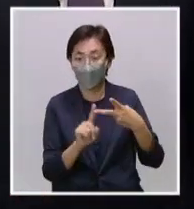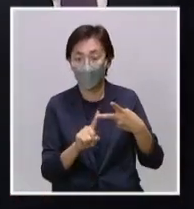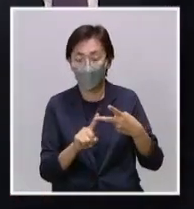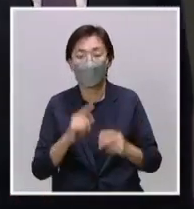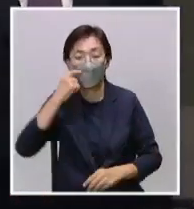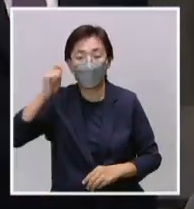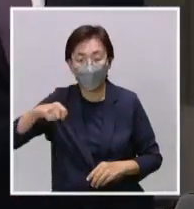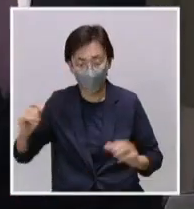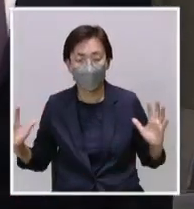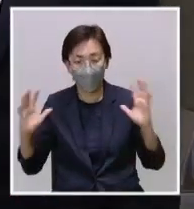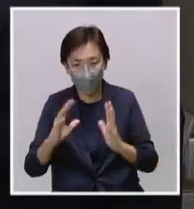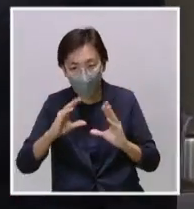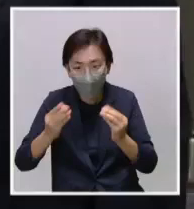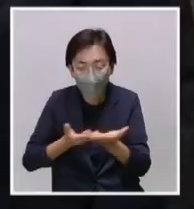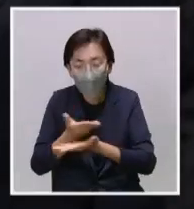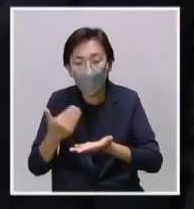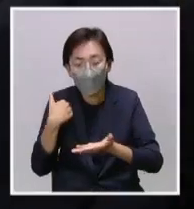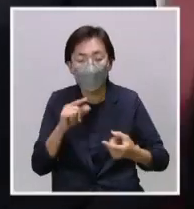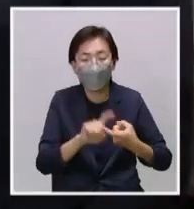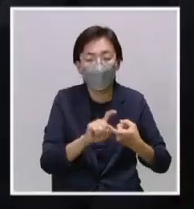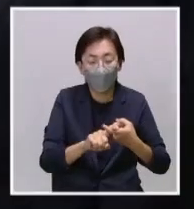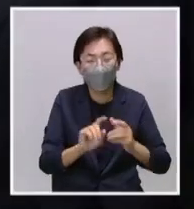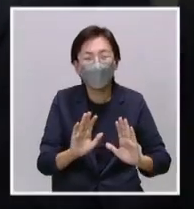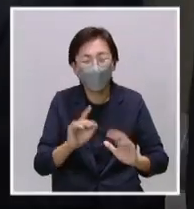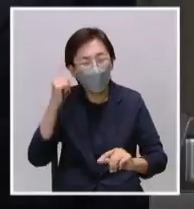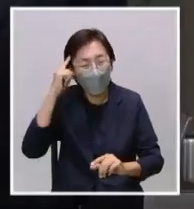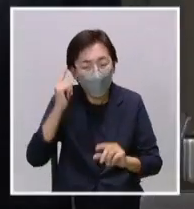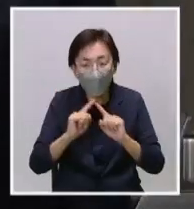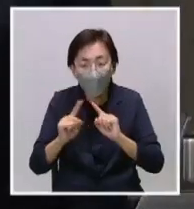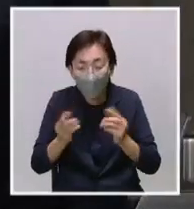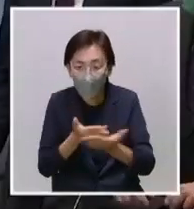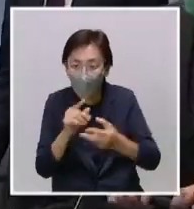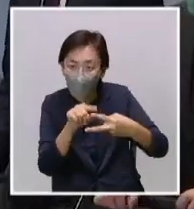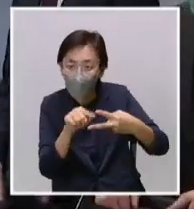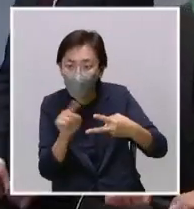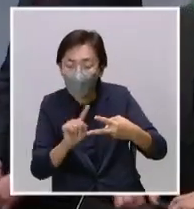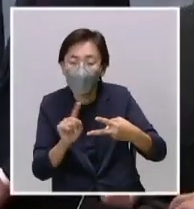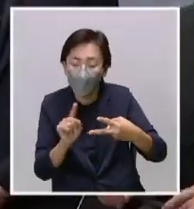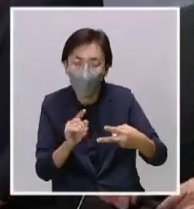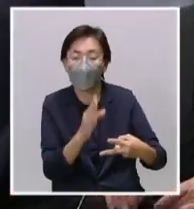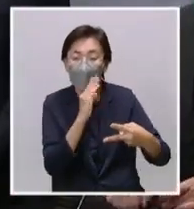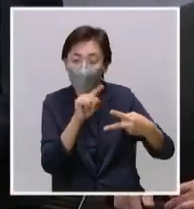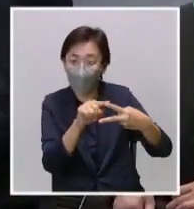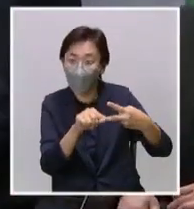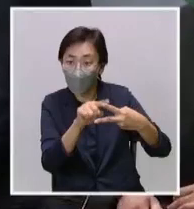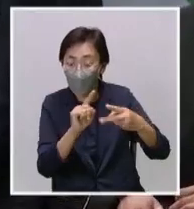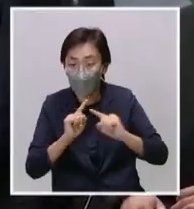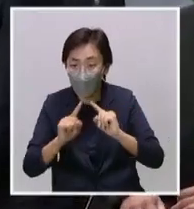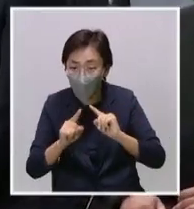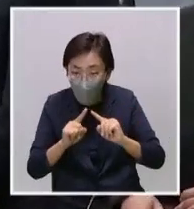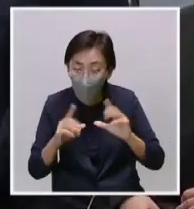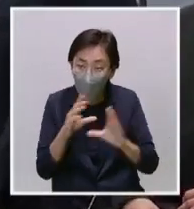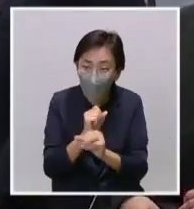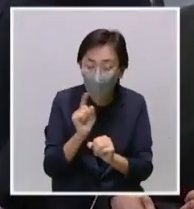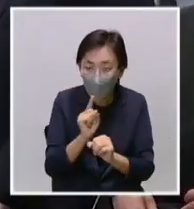มีอยู่เครนเข้าร่วมด้วยนะคะก็เสียก็บอกว่าเดี๋ยวชะตากรรมของการจราจรอนาคตก็ขึ้นอยู่กับความก้าวหน้าในการจักรอีก 2วงนี้จะเกิดขึ้น